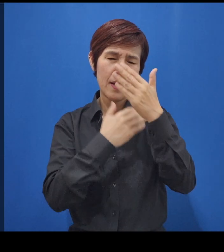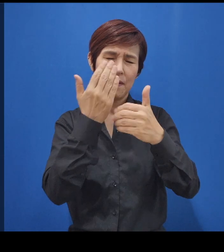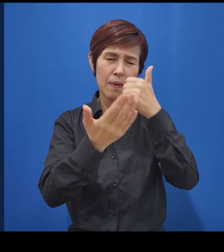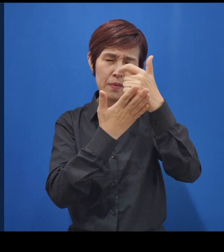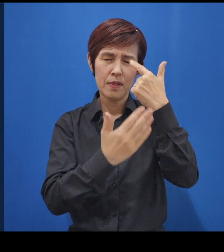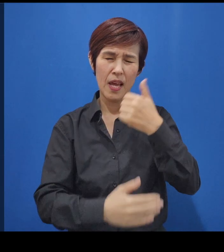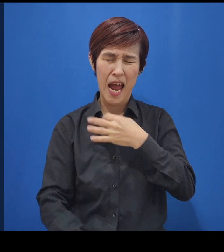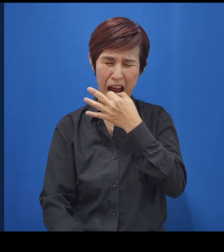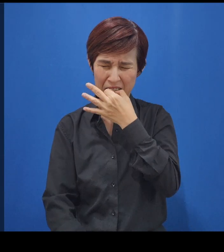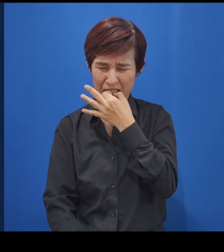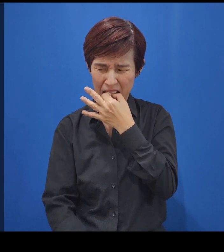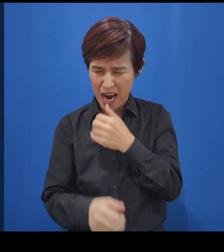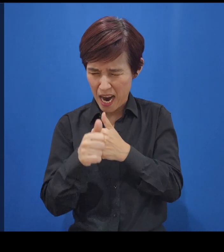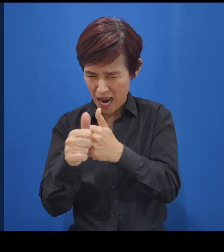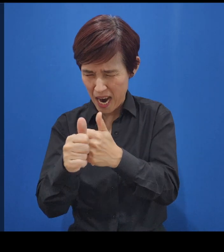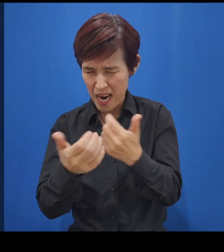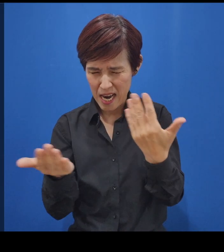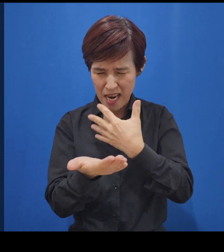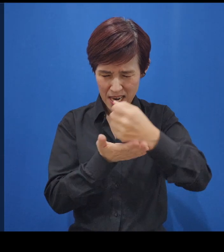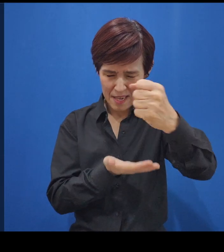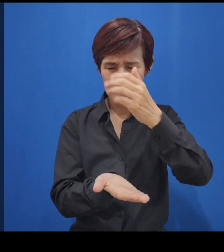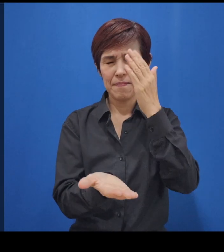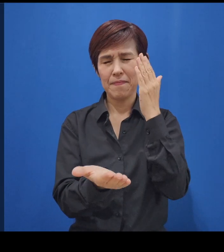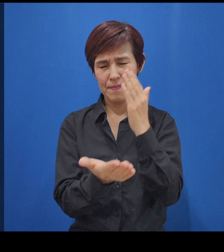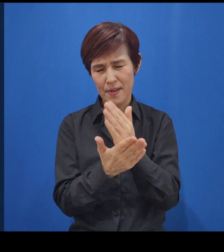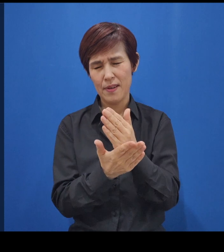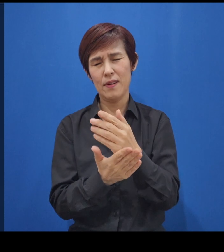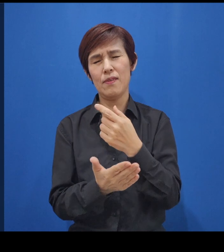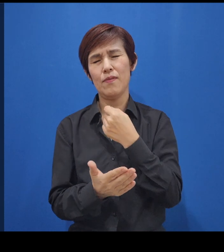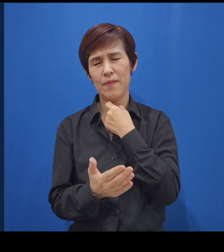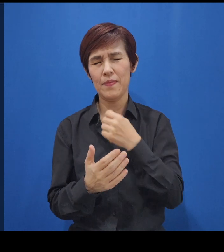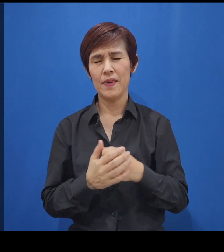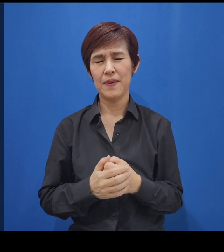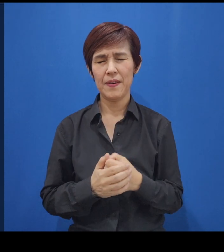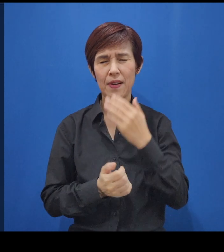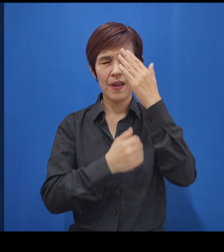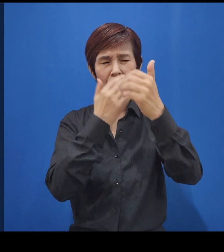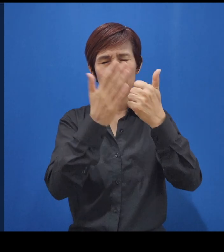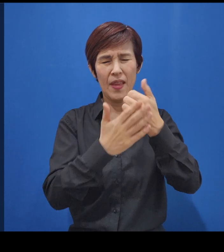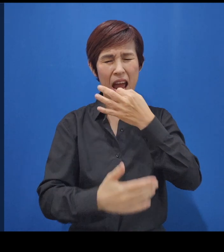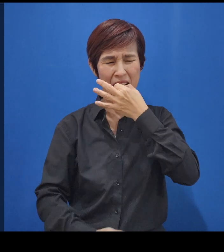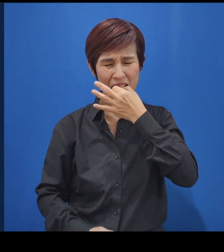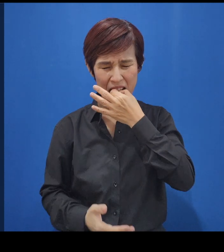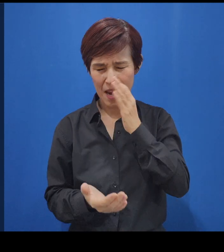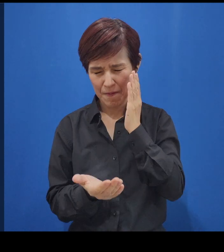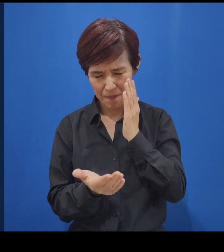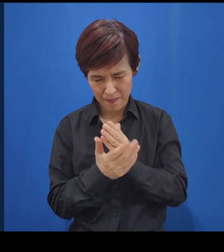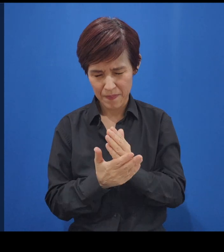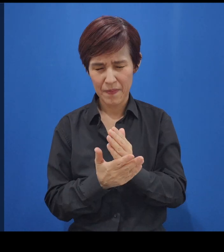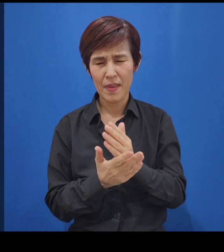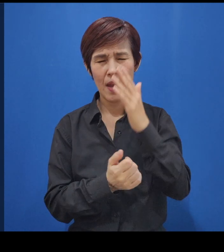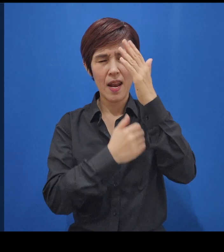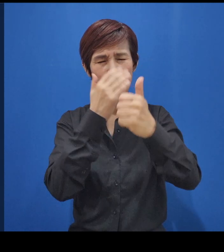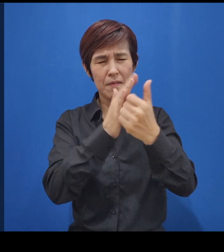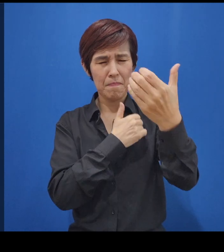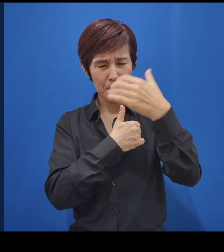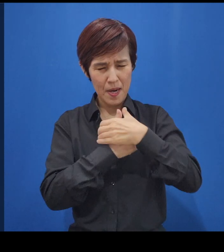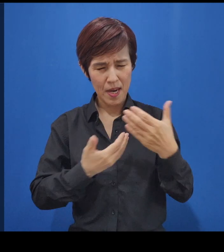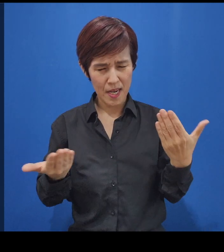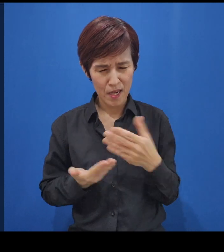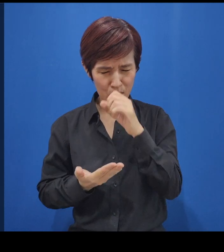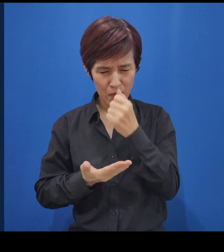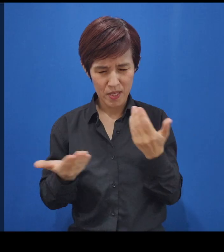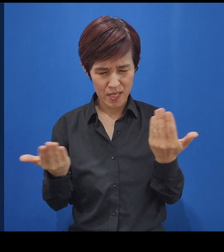하나님, 욕심 붙들다 식물을 빼앗기는 자가 되지 않기를 원합니다. 하나님, 내 욕심 붙들다가 하나님이